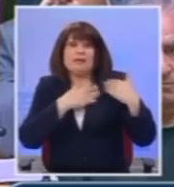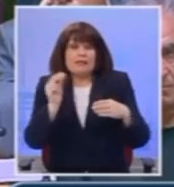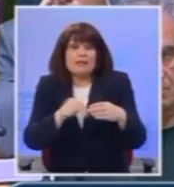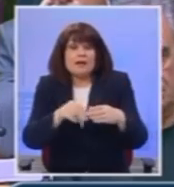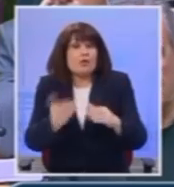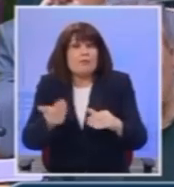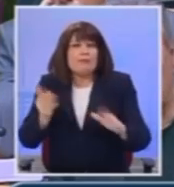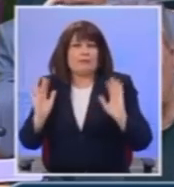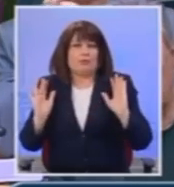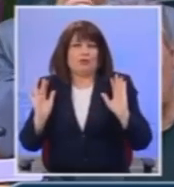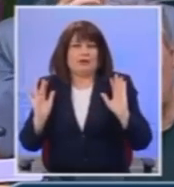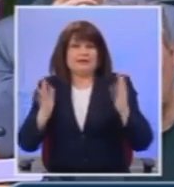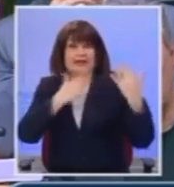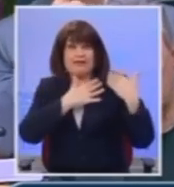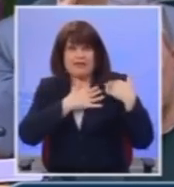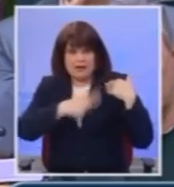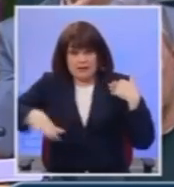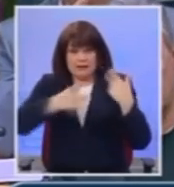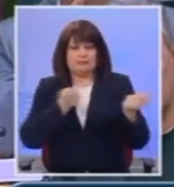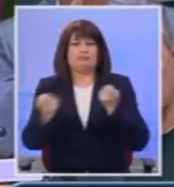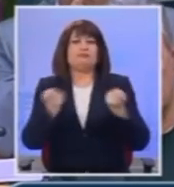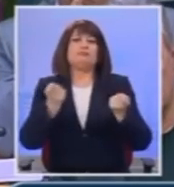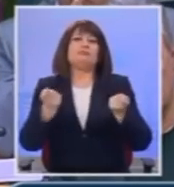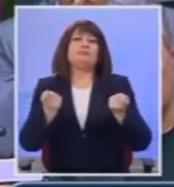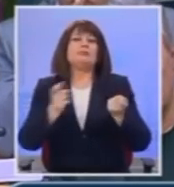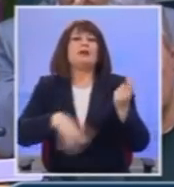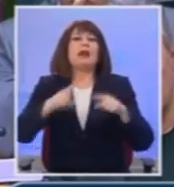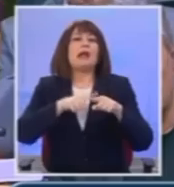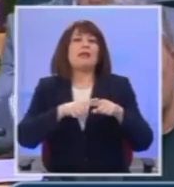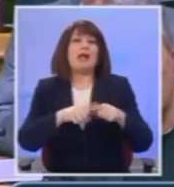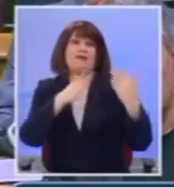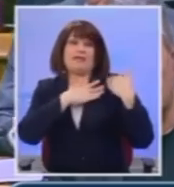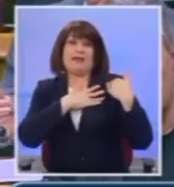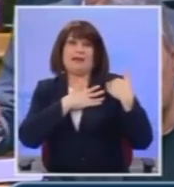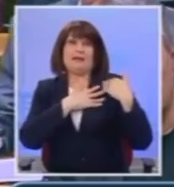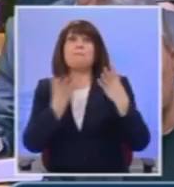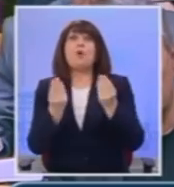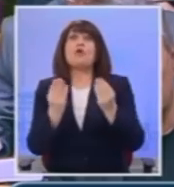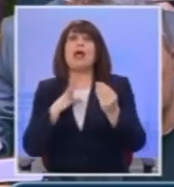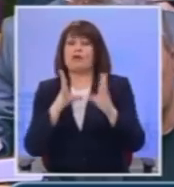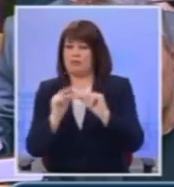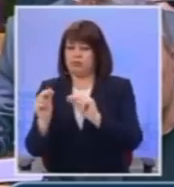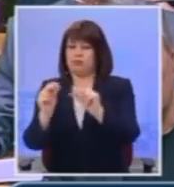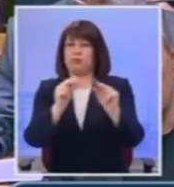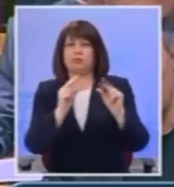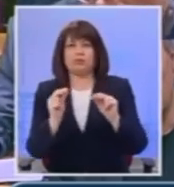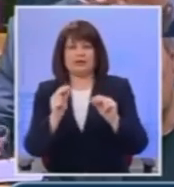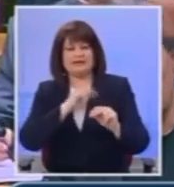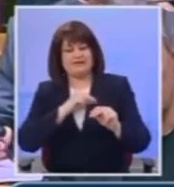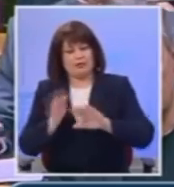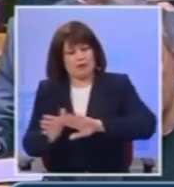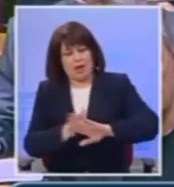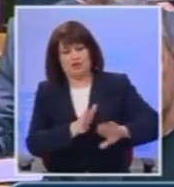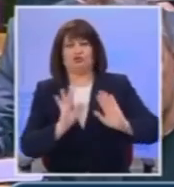χώρας στα χέρια σας. Άρα, η δική σας ευθύνη είναι να συνομιλείτε με τους πολλούς. Να παραμερίσετε τα συμφέροντα,